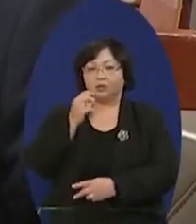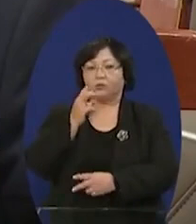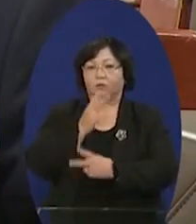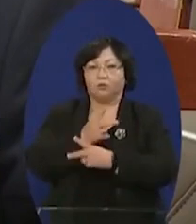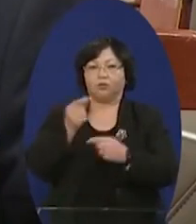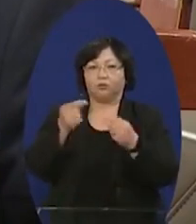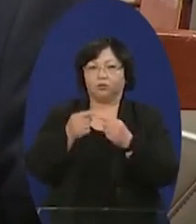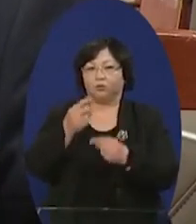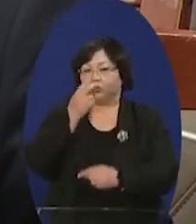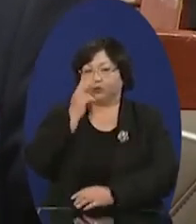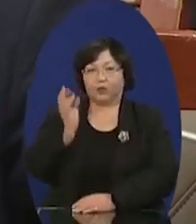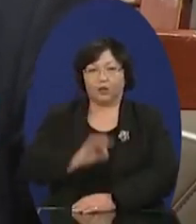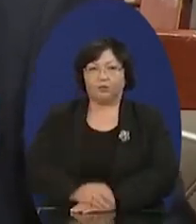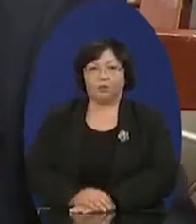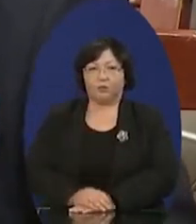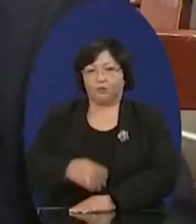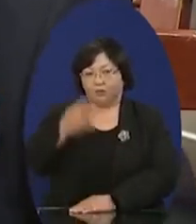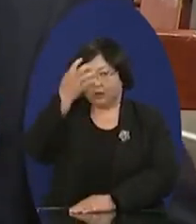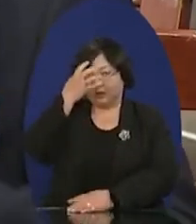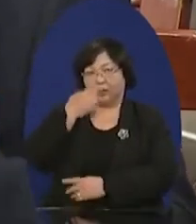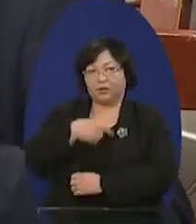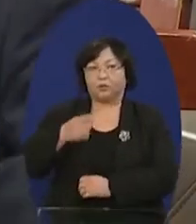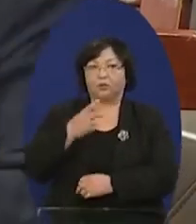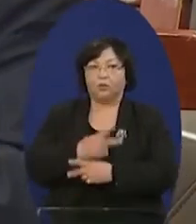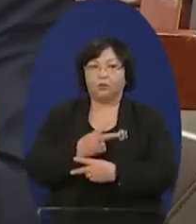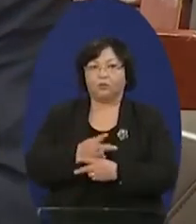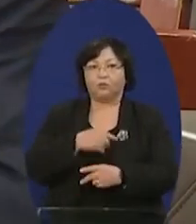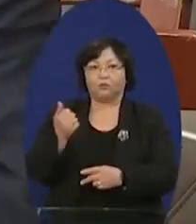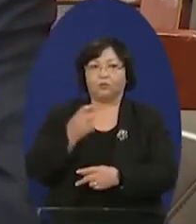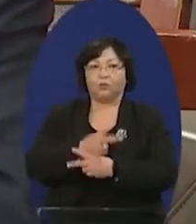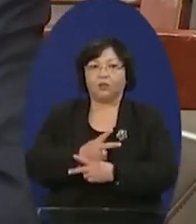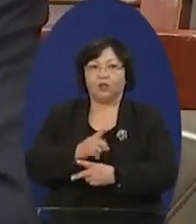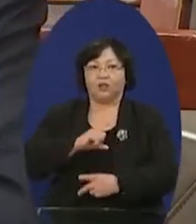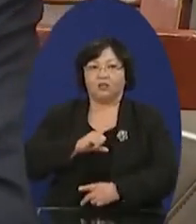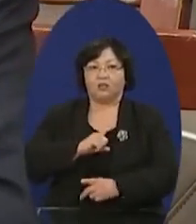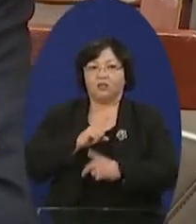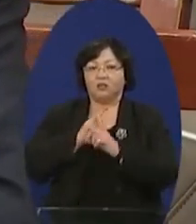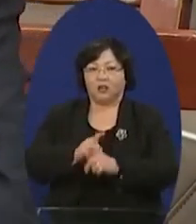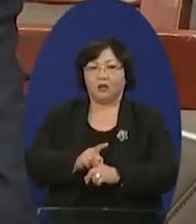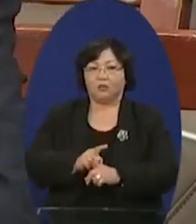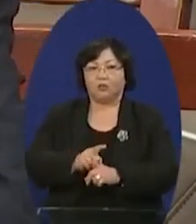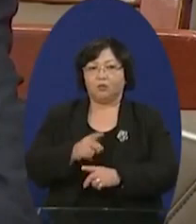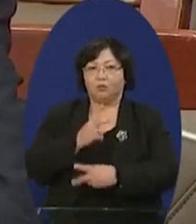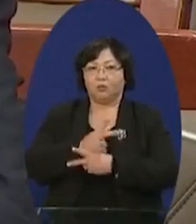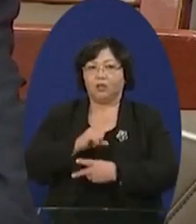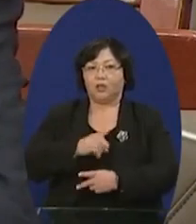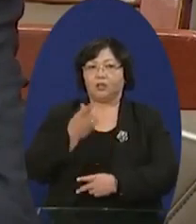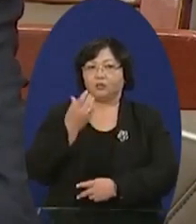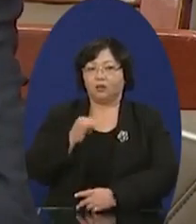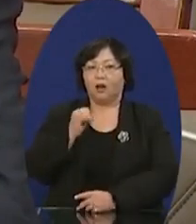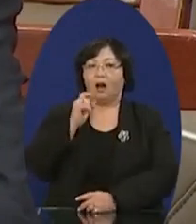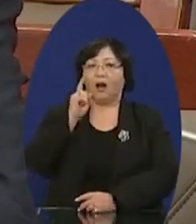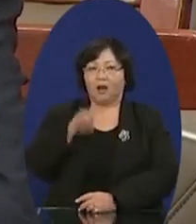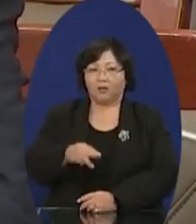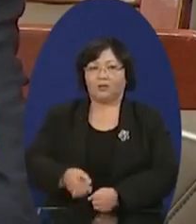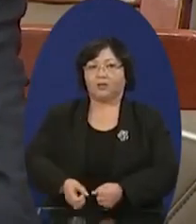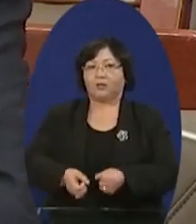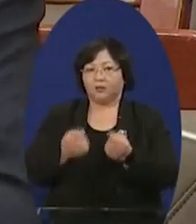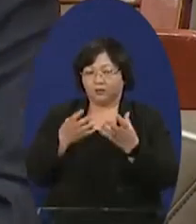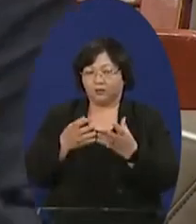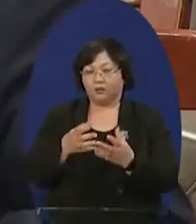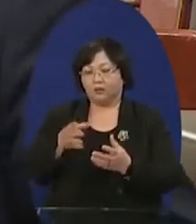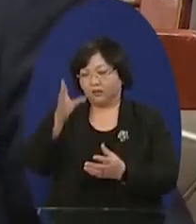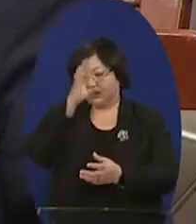байгаагүй. Засгийн газрын хууль болон бусад хуулиар олгосон эрх хэмжээний хаврын эрхцүү акт гаргасан. Сайдын